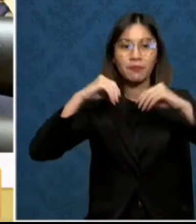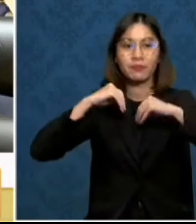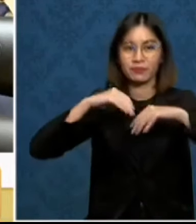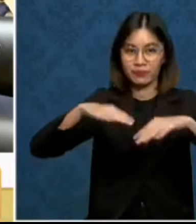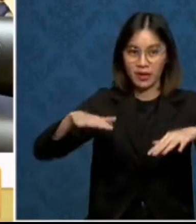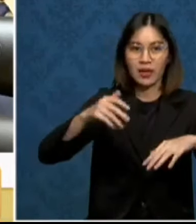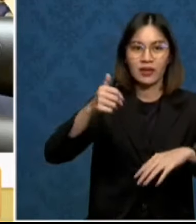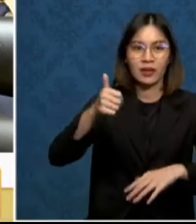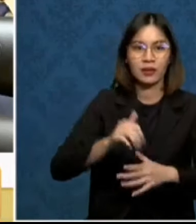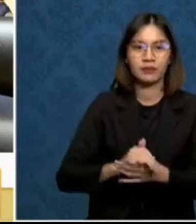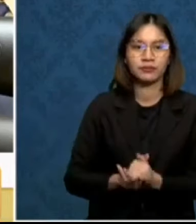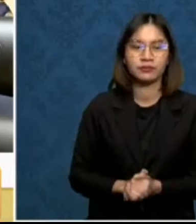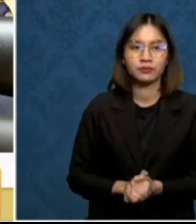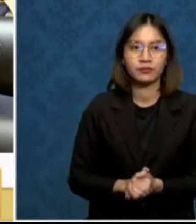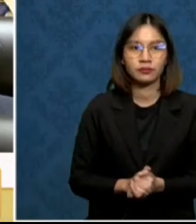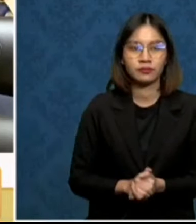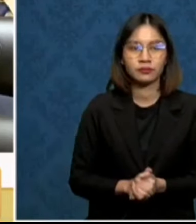เนี่ย